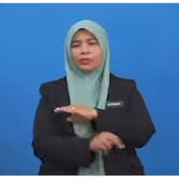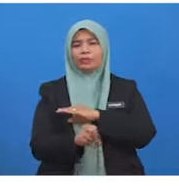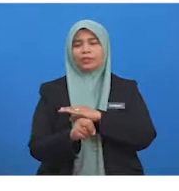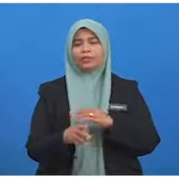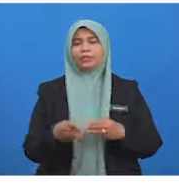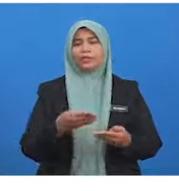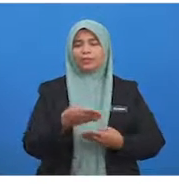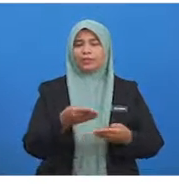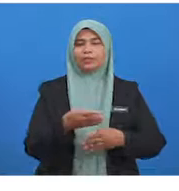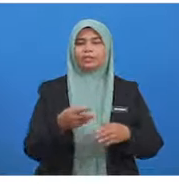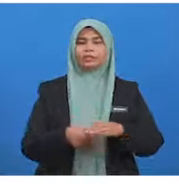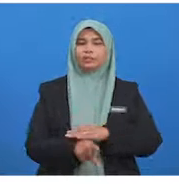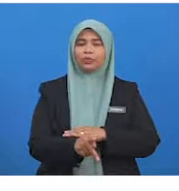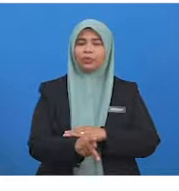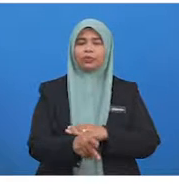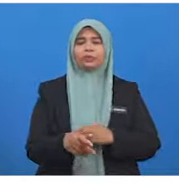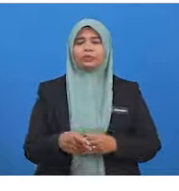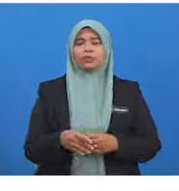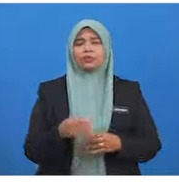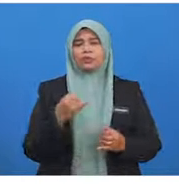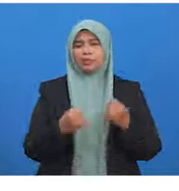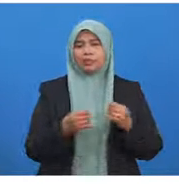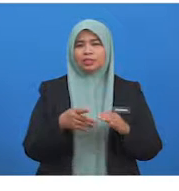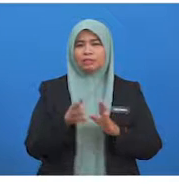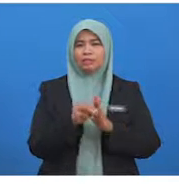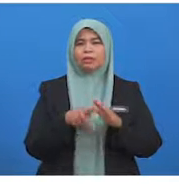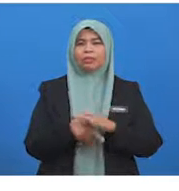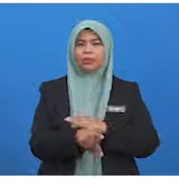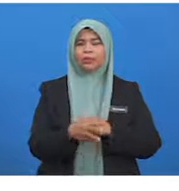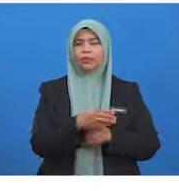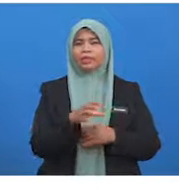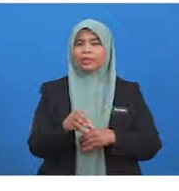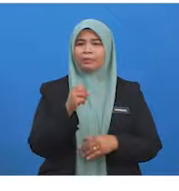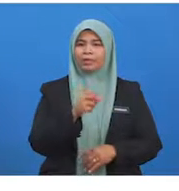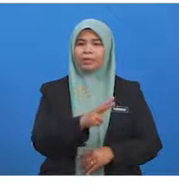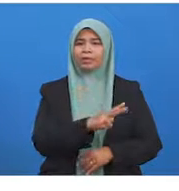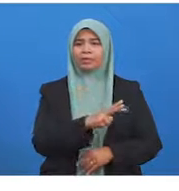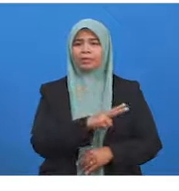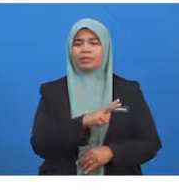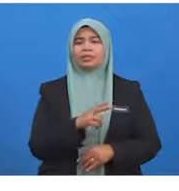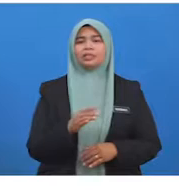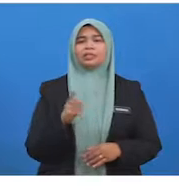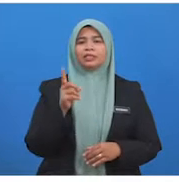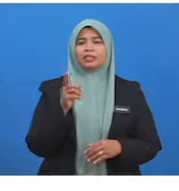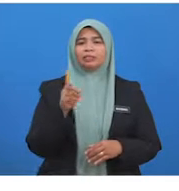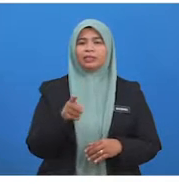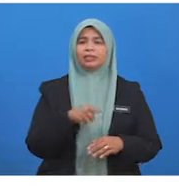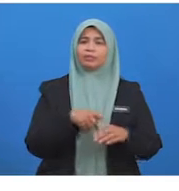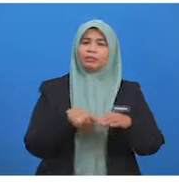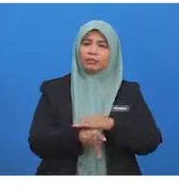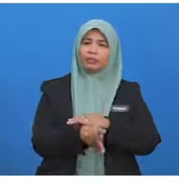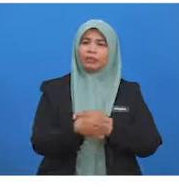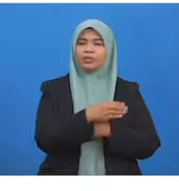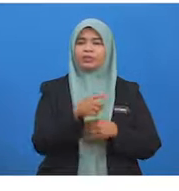mengambil harta pula, dia perlu dibunuh dan disalib. Ketiga, jika hanya